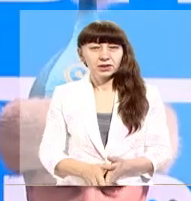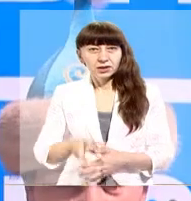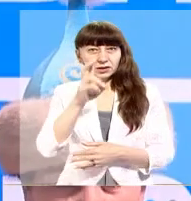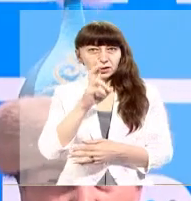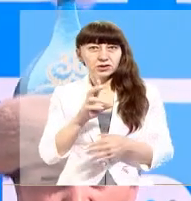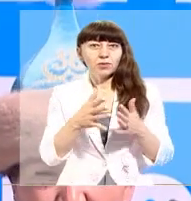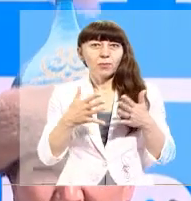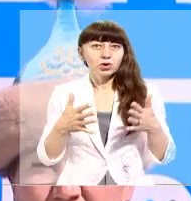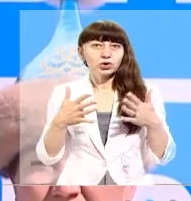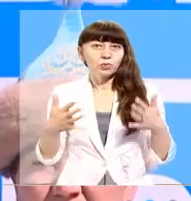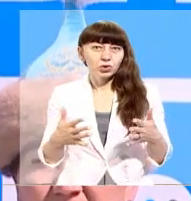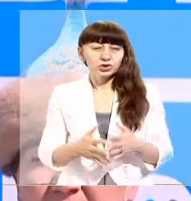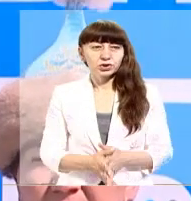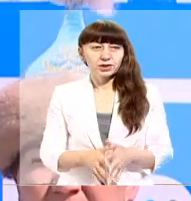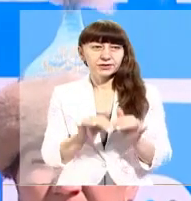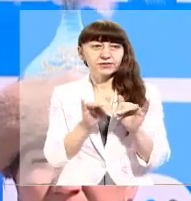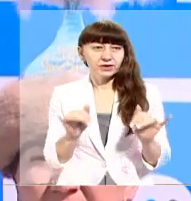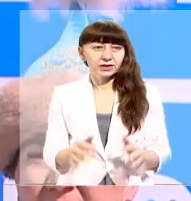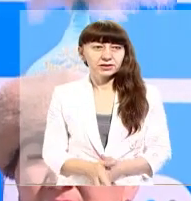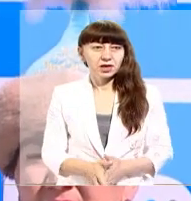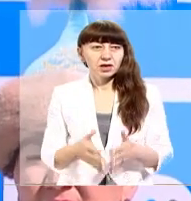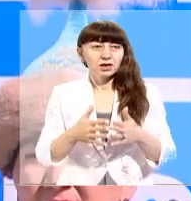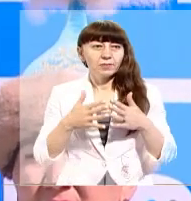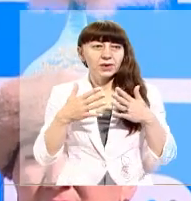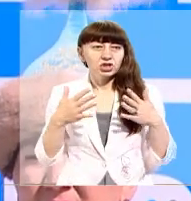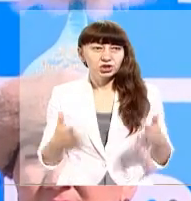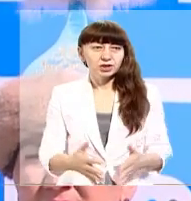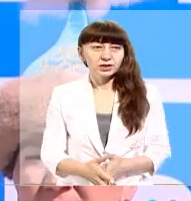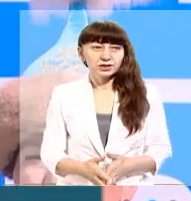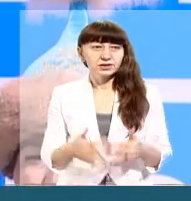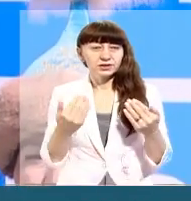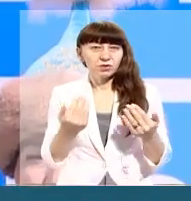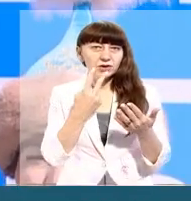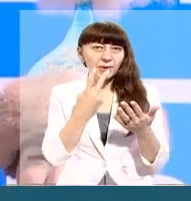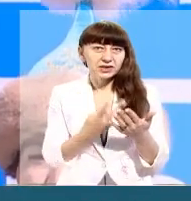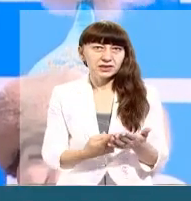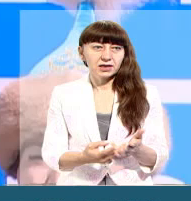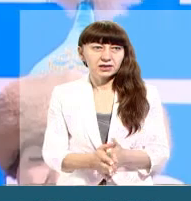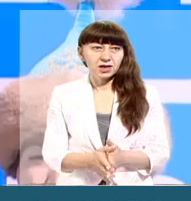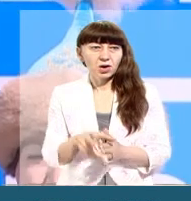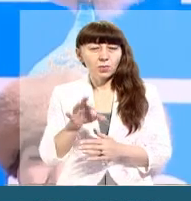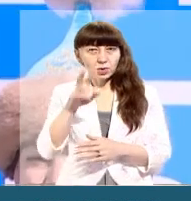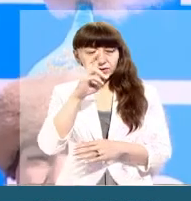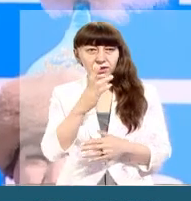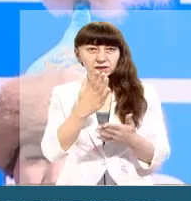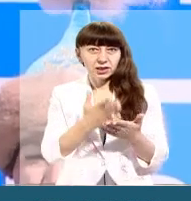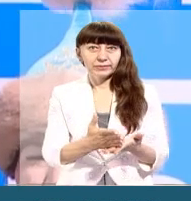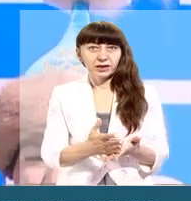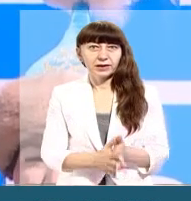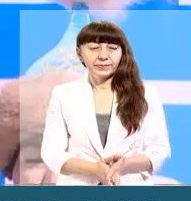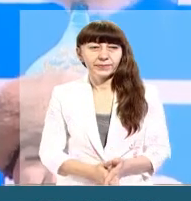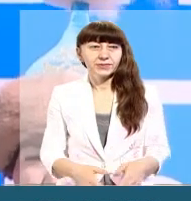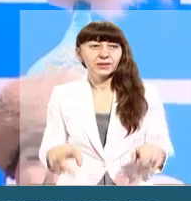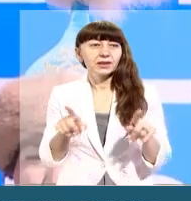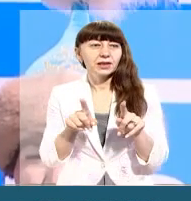все больше и больше и дальше развивается. Большие сегодня показатели по стране мы имеем.